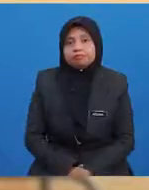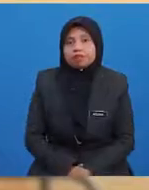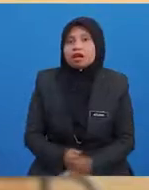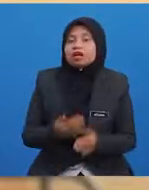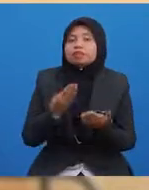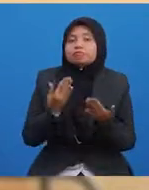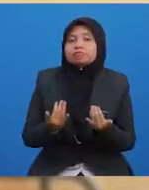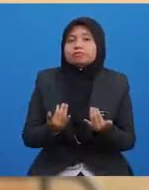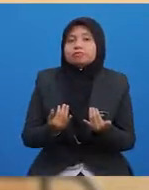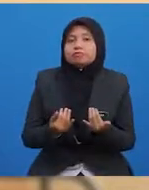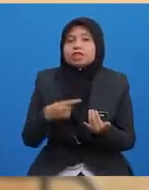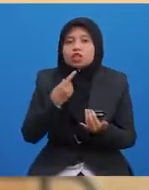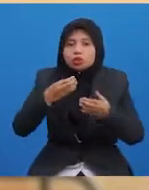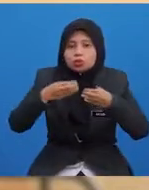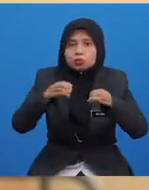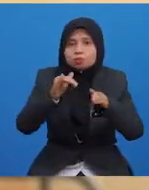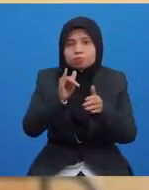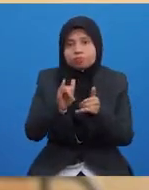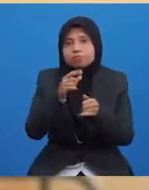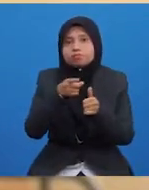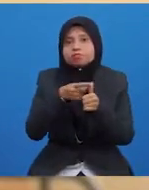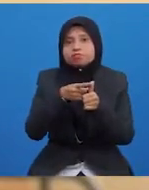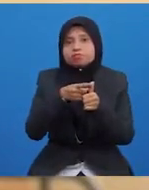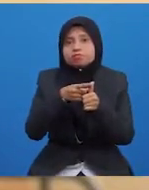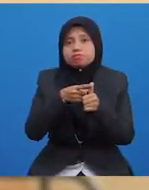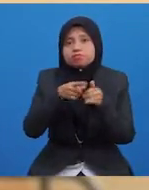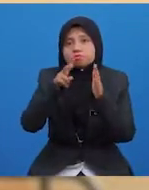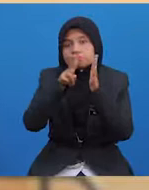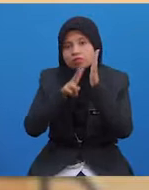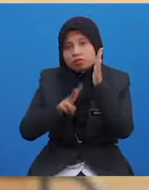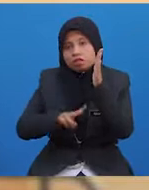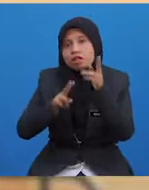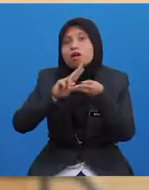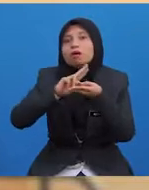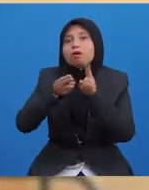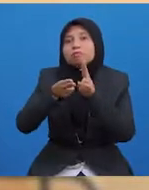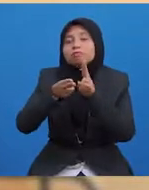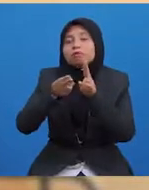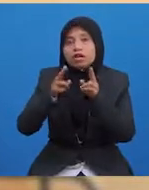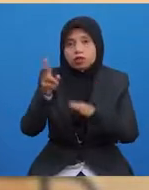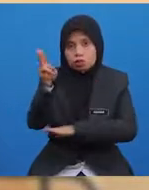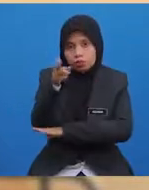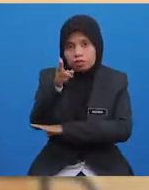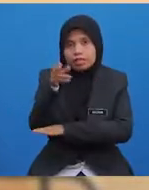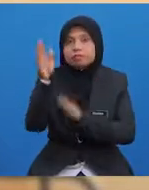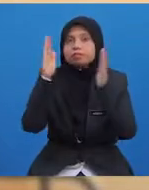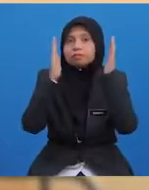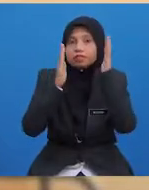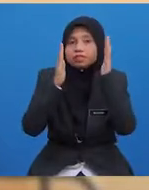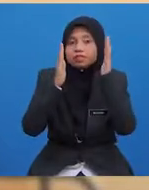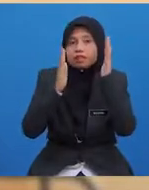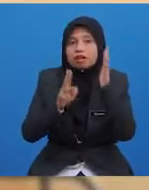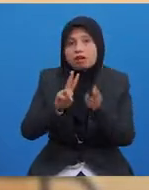Baik, mari kita cuba dengan yang pertama, iaitu pola perubahan bagi keluasan hutan Malaysia, iaitu pola